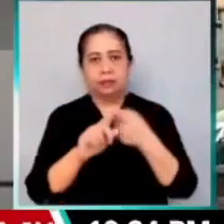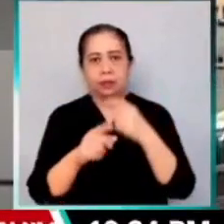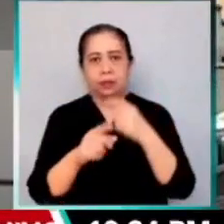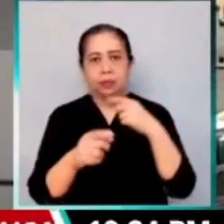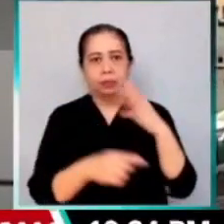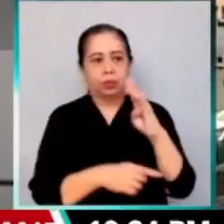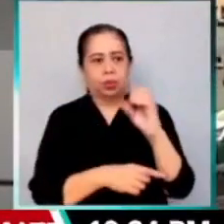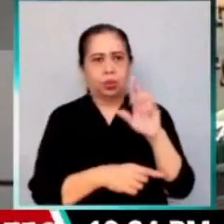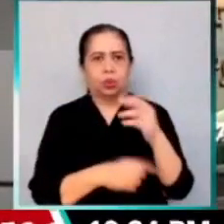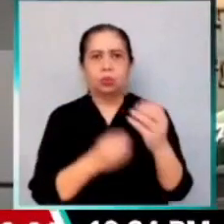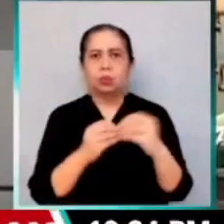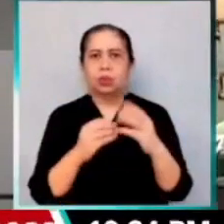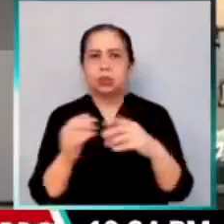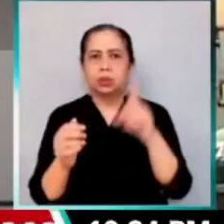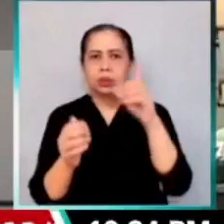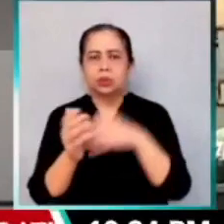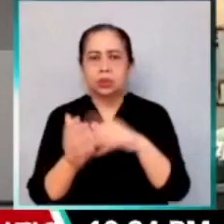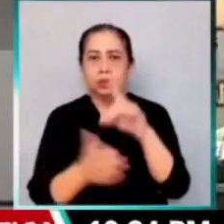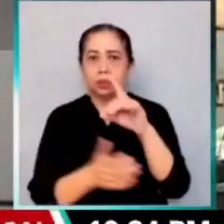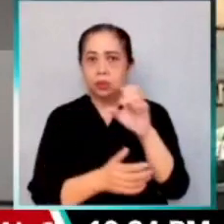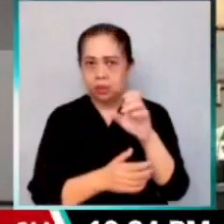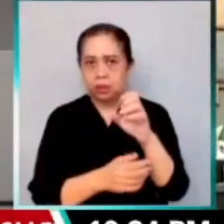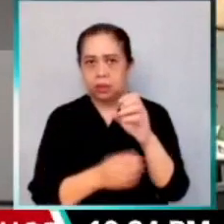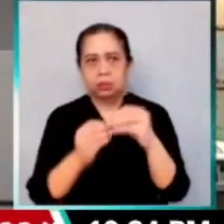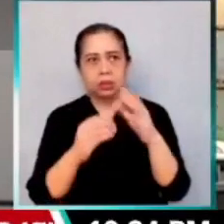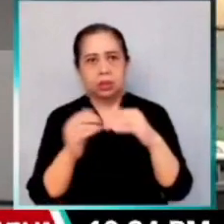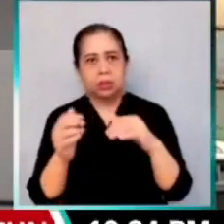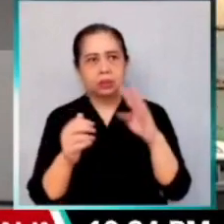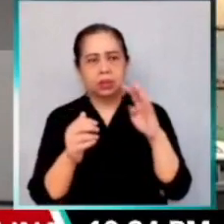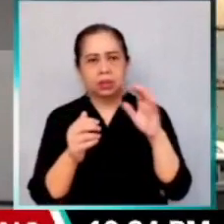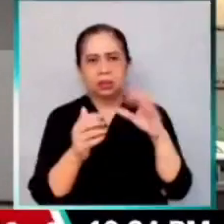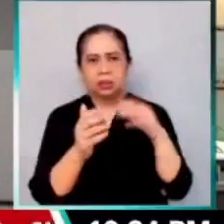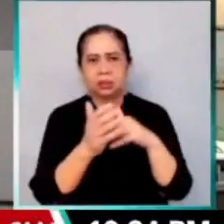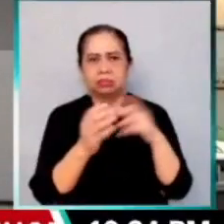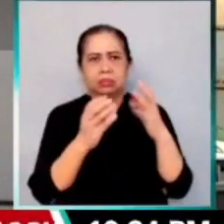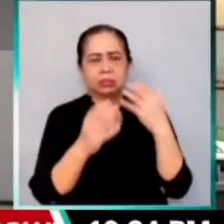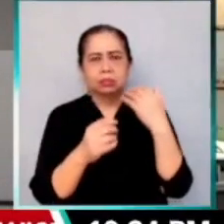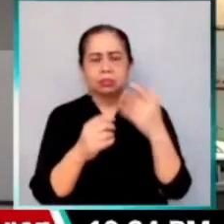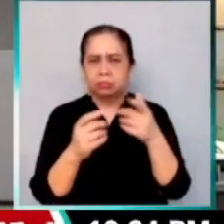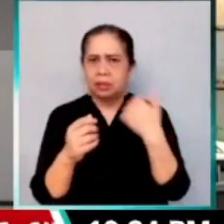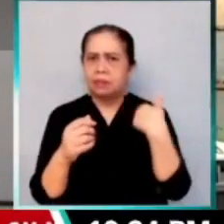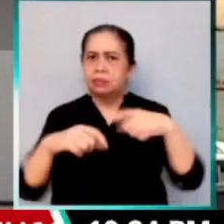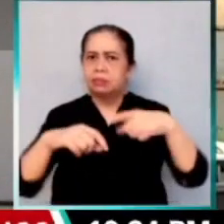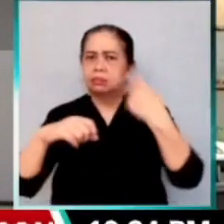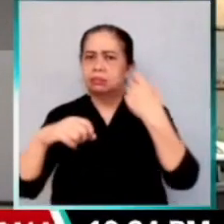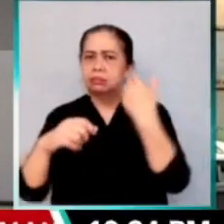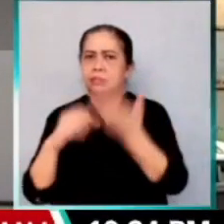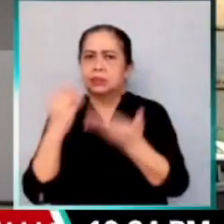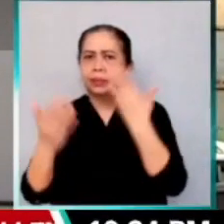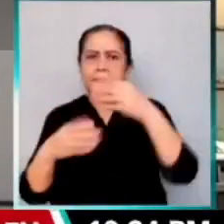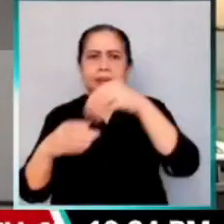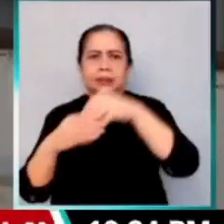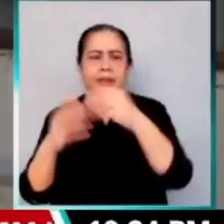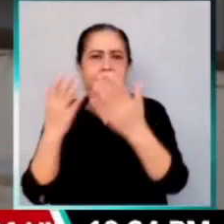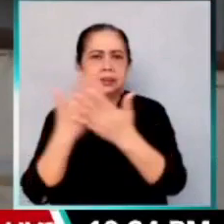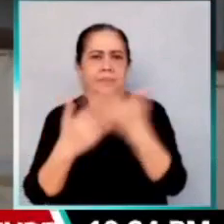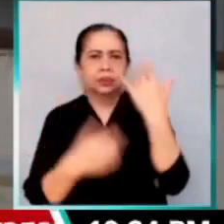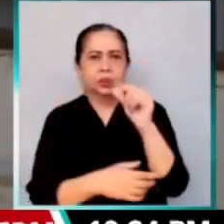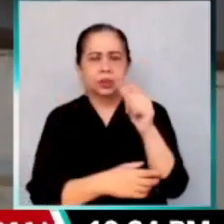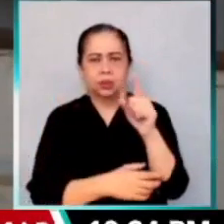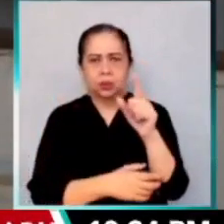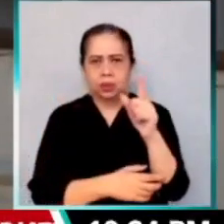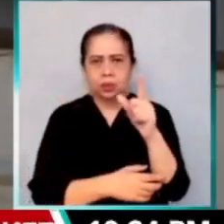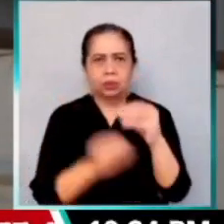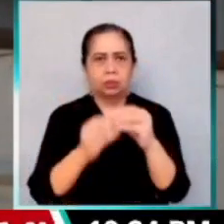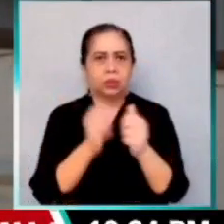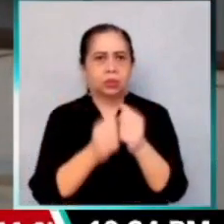mahigit 1,100 sa mahigit 48,000 na persons deprived of liberty sa mga Bucor facility noong 2021. Pinakamarami yan sa